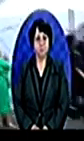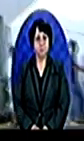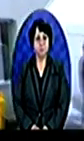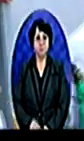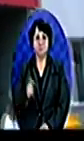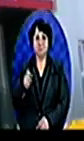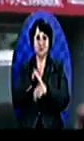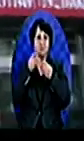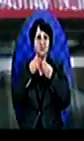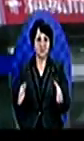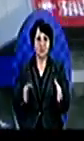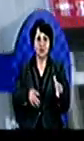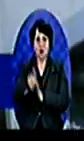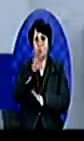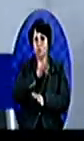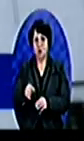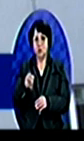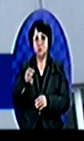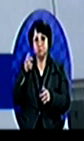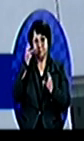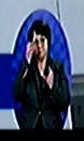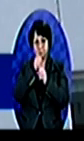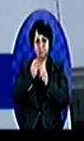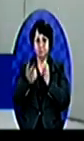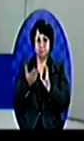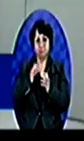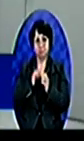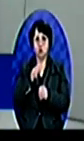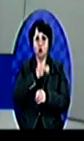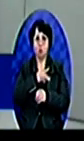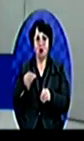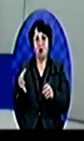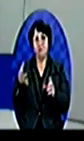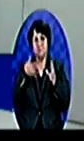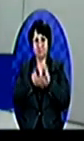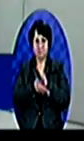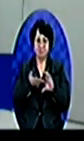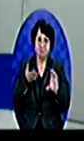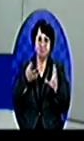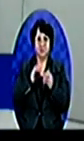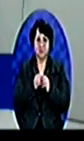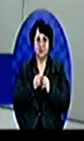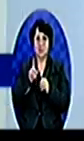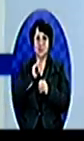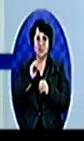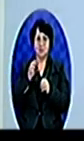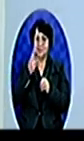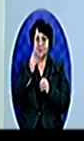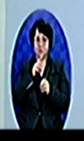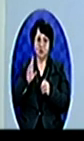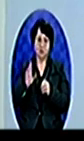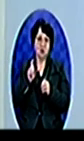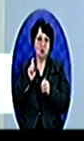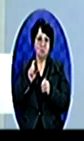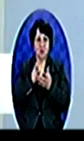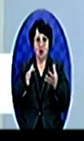Энэ төв ашиглалтанд орсноор анхудаа дүр сонжилгооны хосолмол технологи бүхий томограф болон тухайн аппаратанд шаарддаг засвар өгдөг дэмийг үйлдвэрлэн гаргах